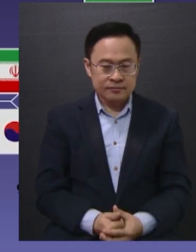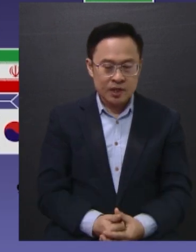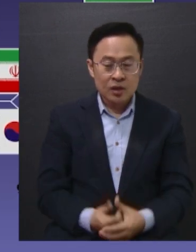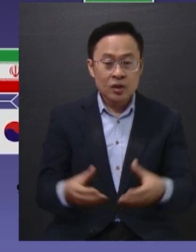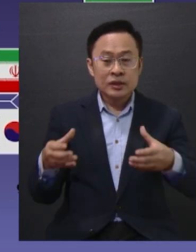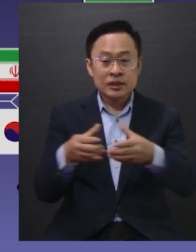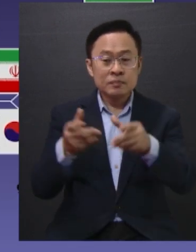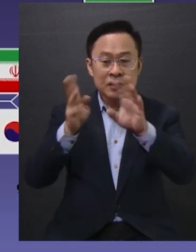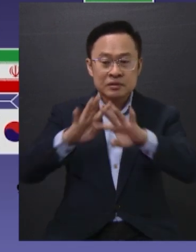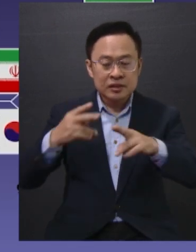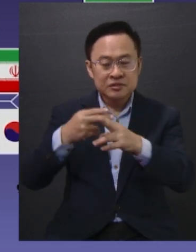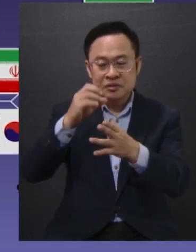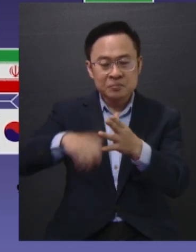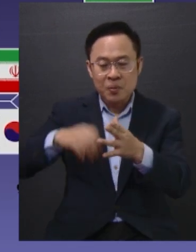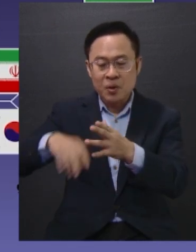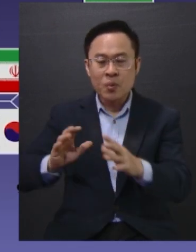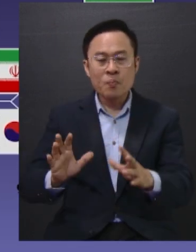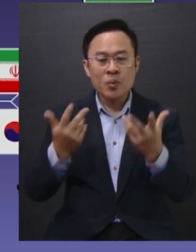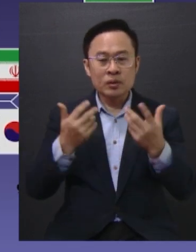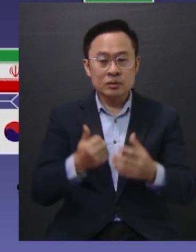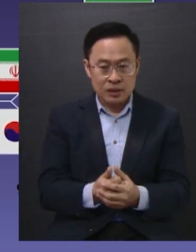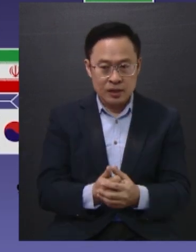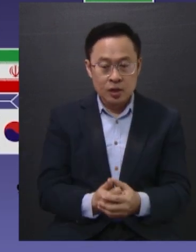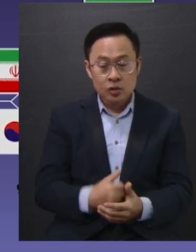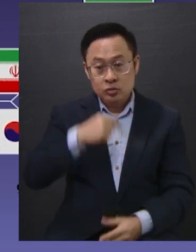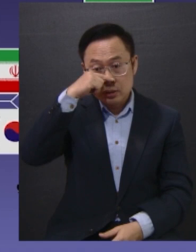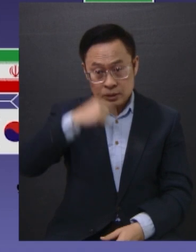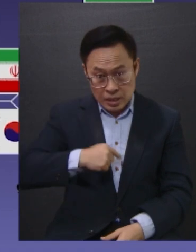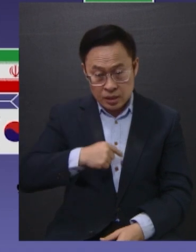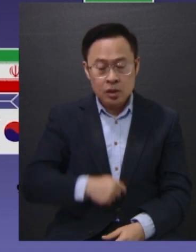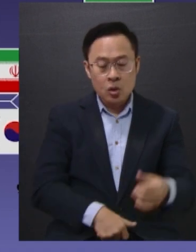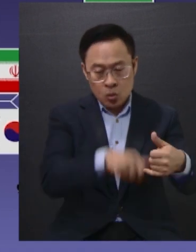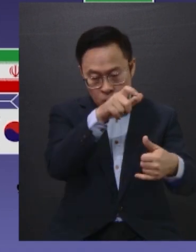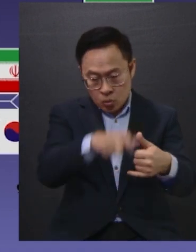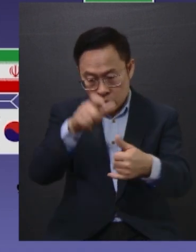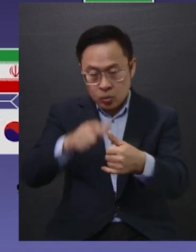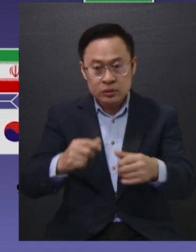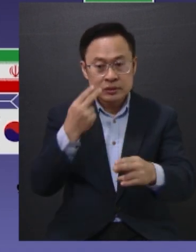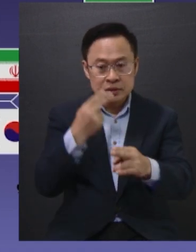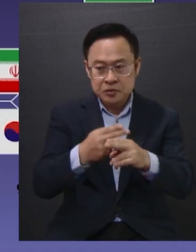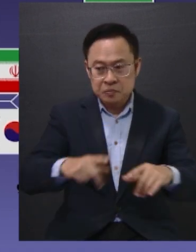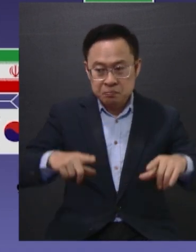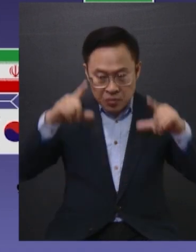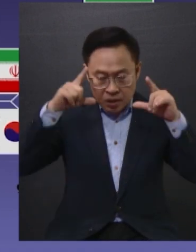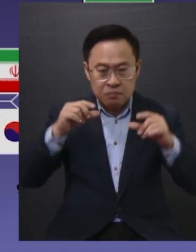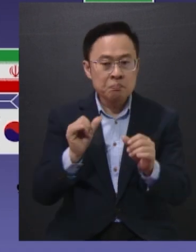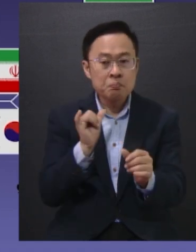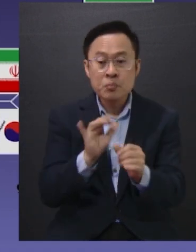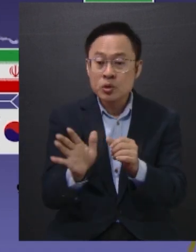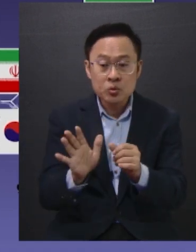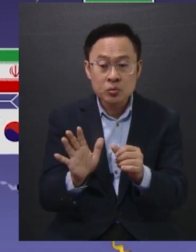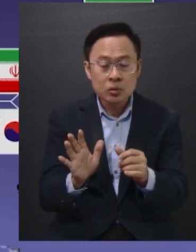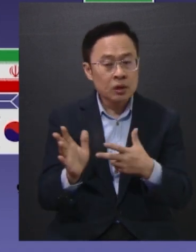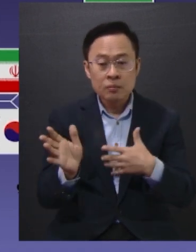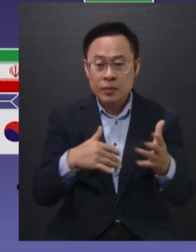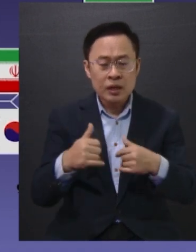จริงๆถึงแม้จะมองว่าเป็นชุดที่ตัวเก่าๆบางคนอาจจะไม่ได้ไปด้วยละแต่ว่าเราก็มี